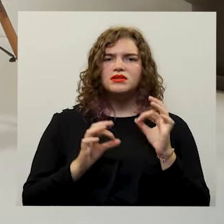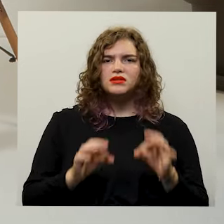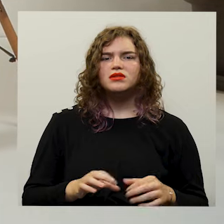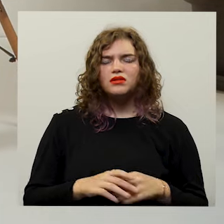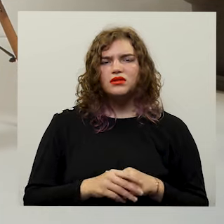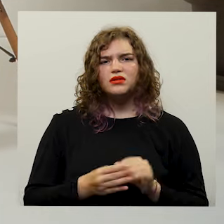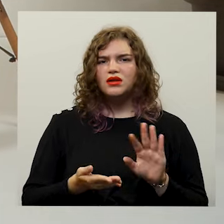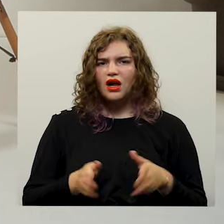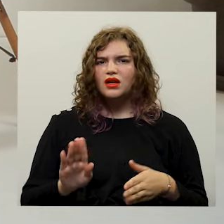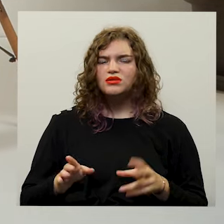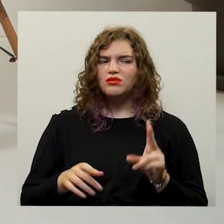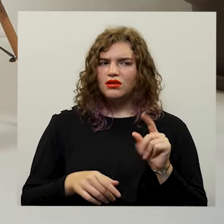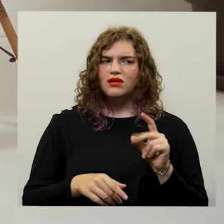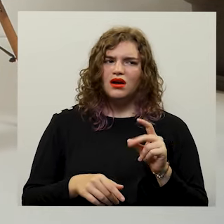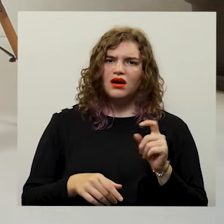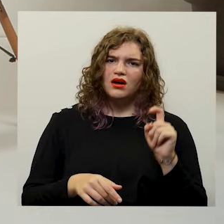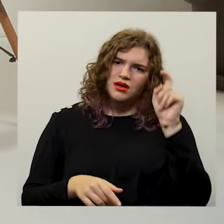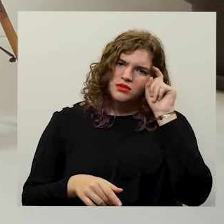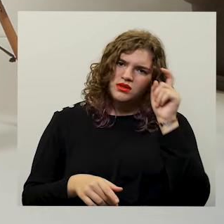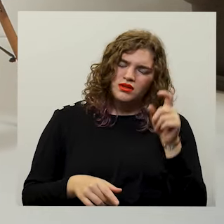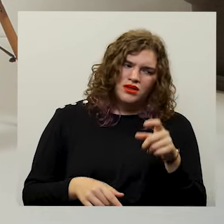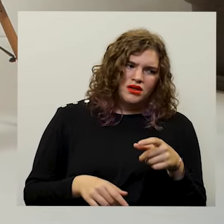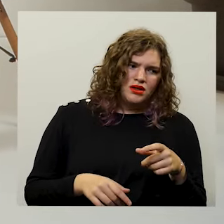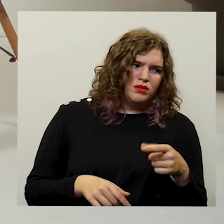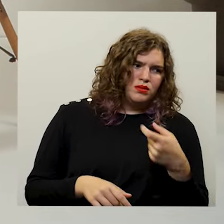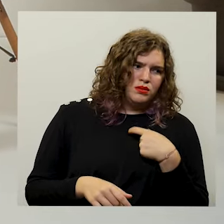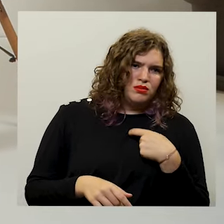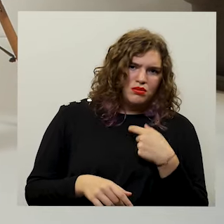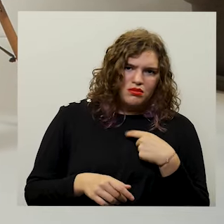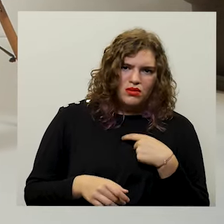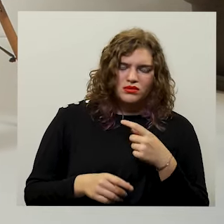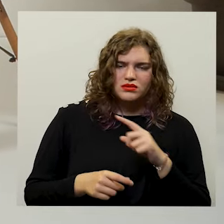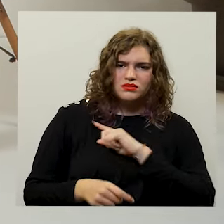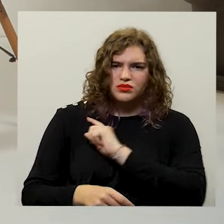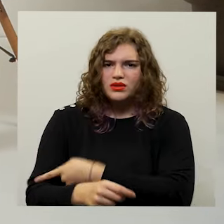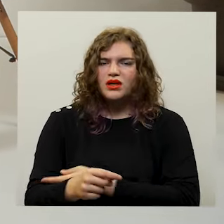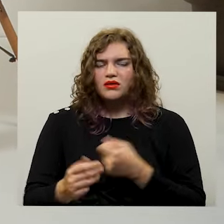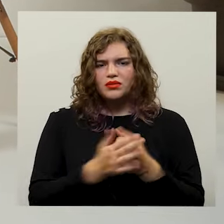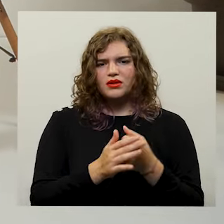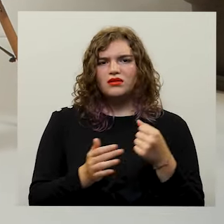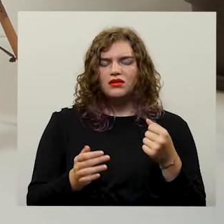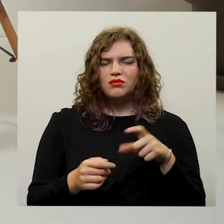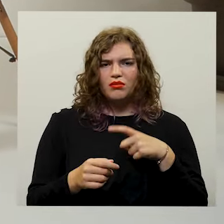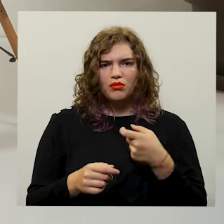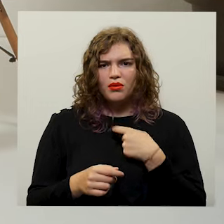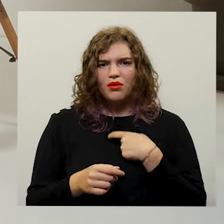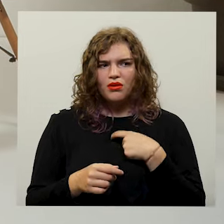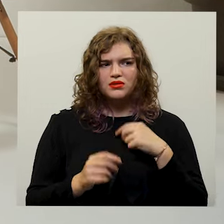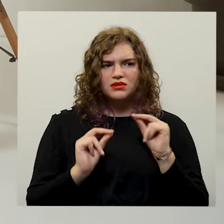La început, da. La început ziceam, oare pot să merg până la capăt? Pot să merg.